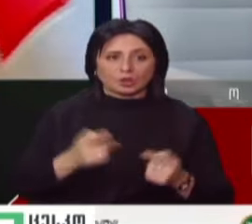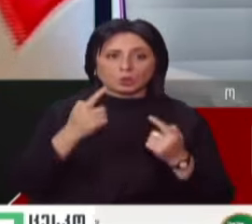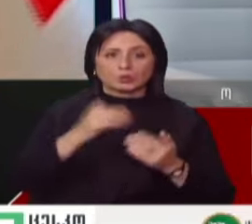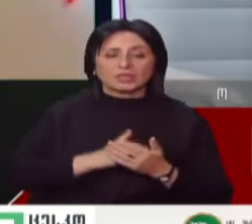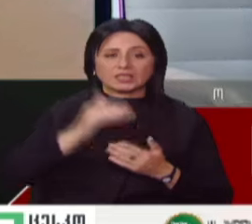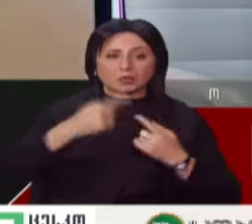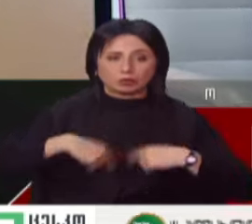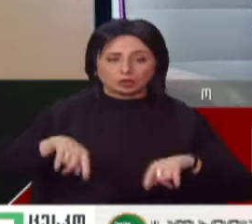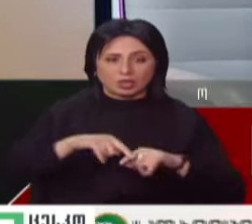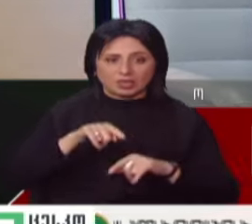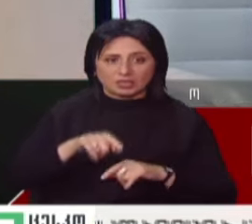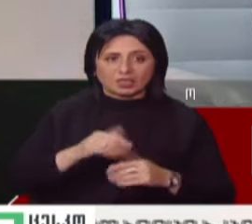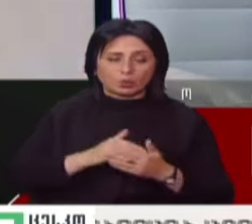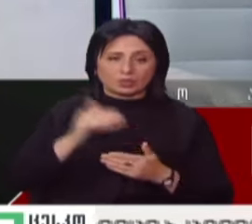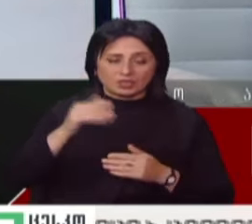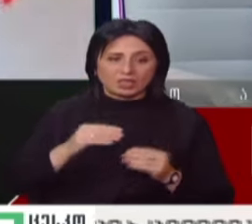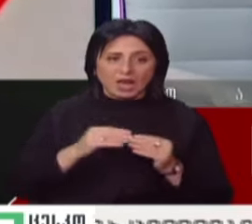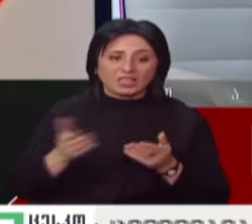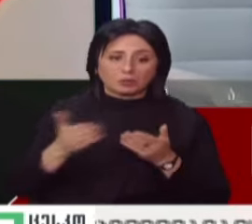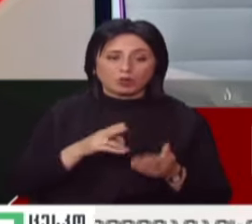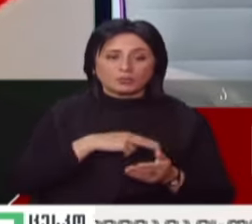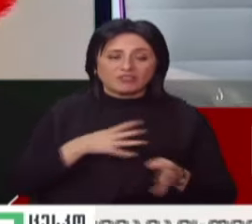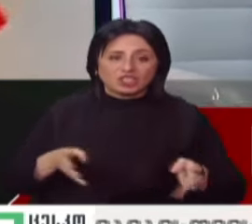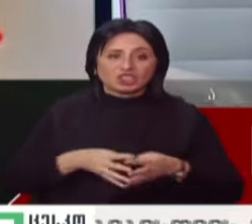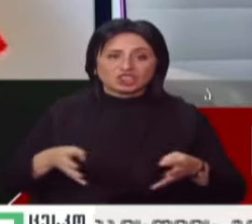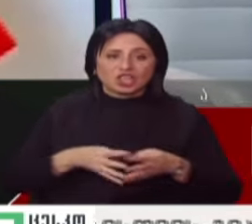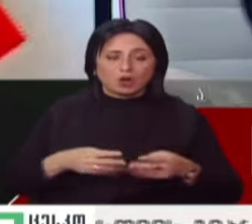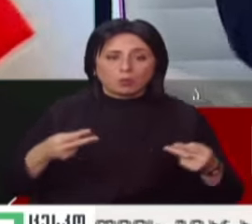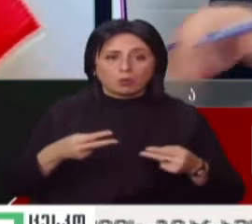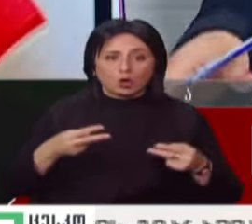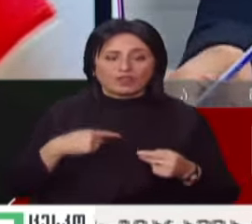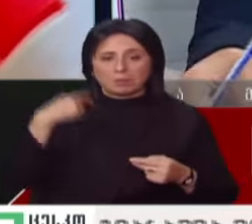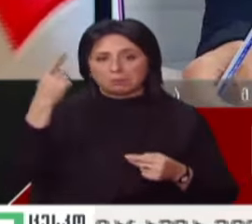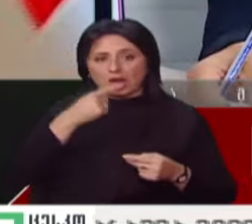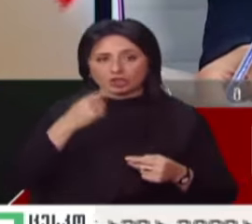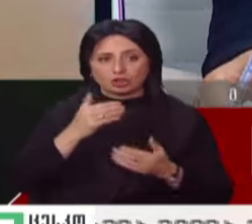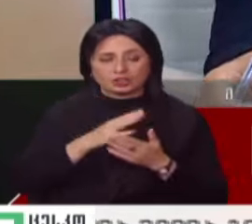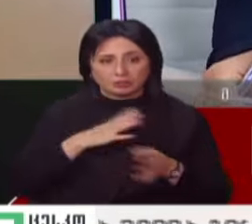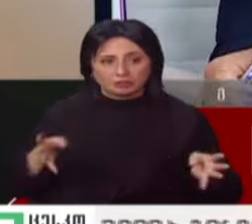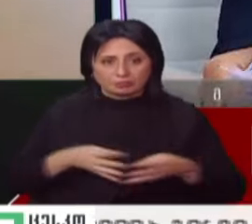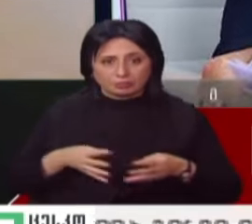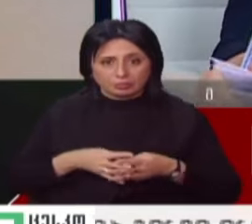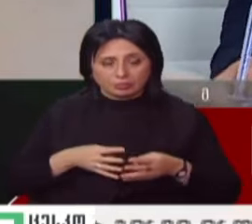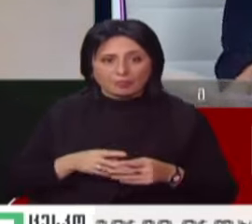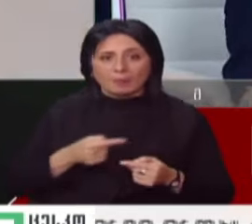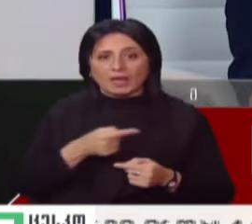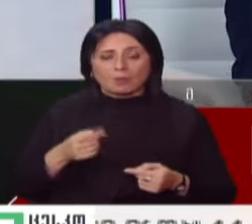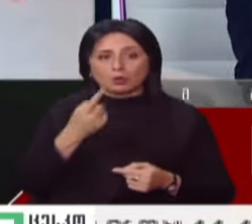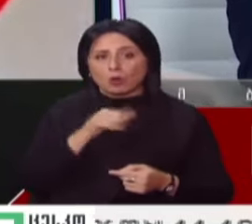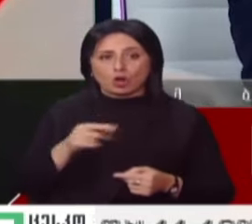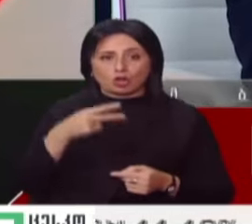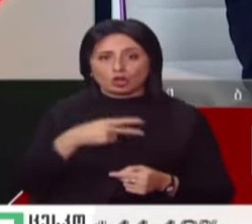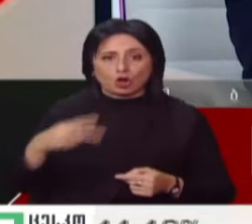куа Тремде атимоцовис парламенти шереули системи, тану пропорциули да мажоритарули системе бити гуарчеули. Гамонаклиси мхолдори